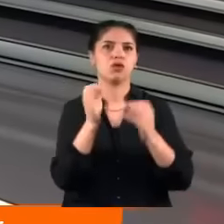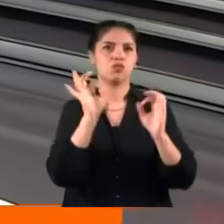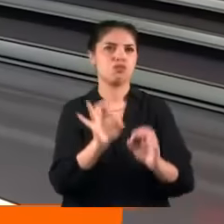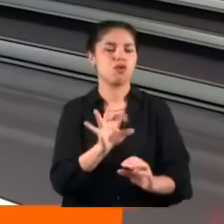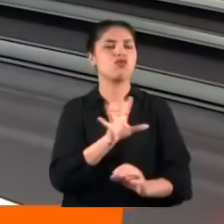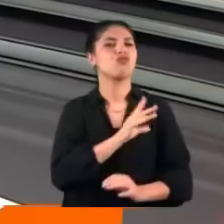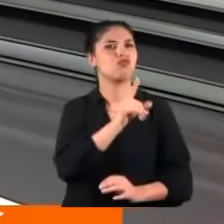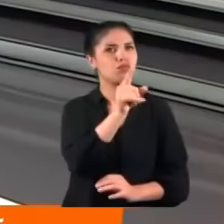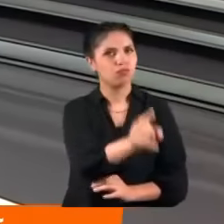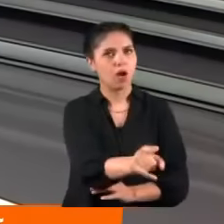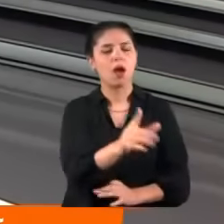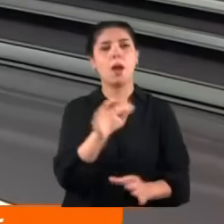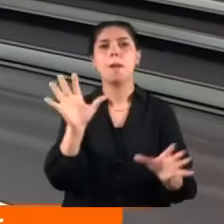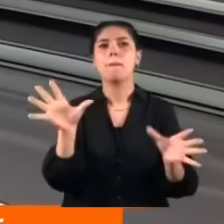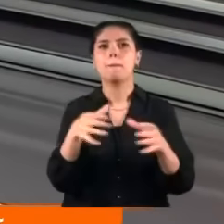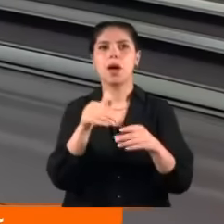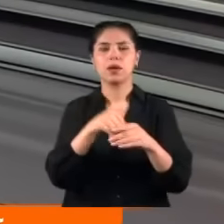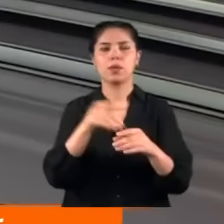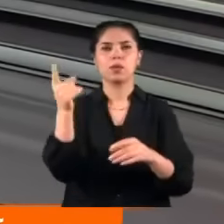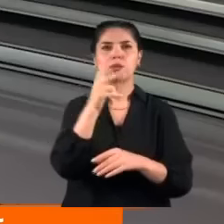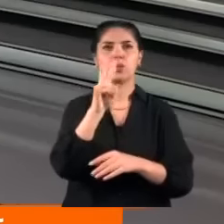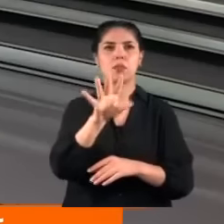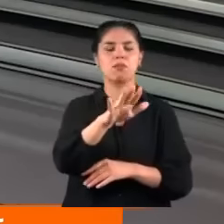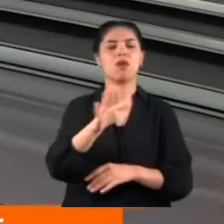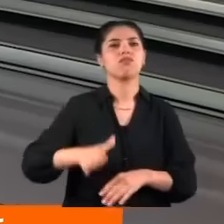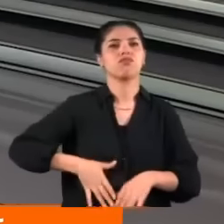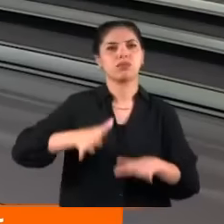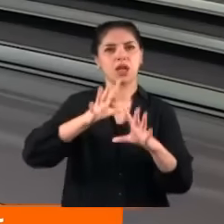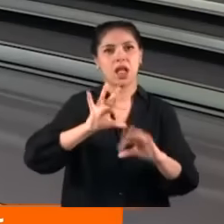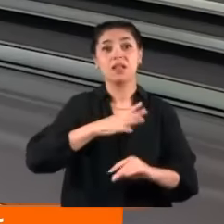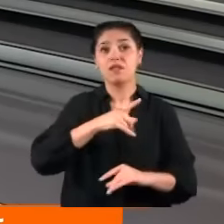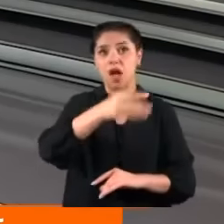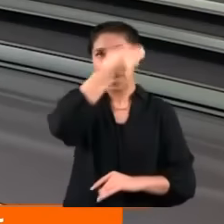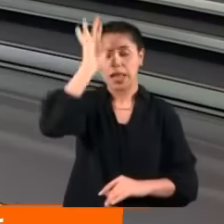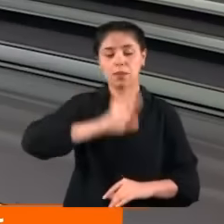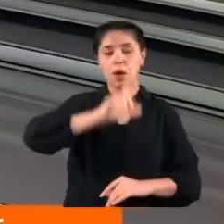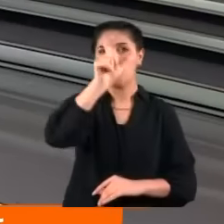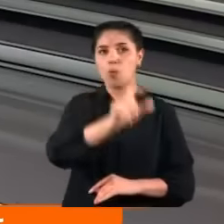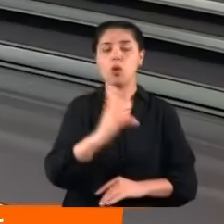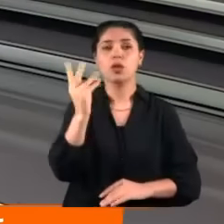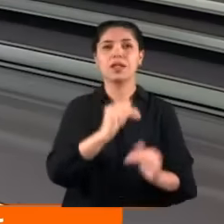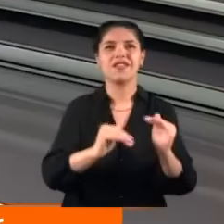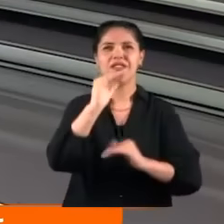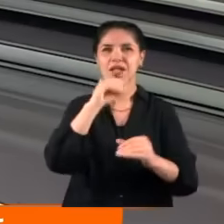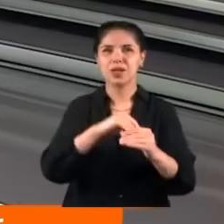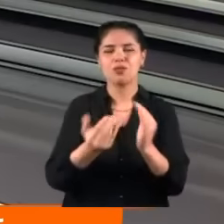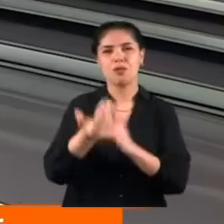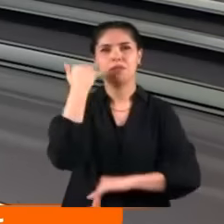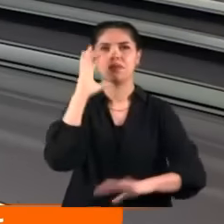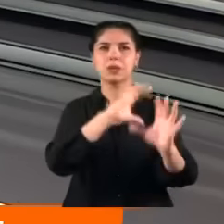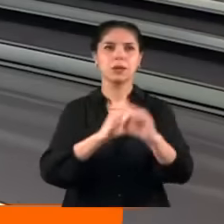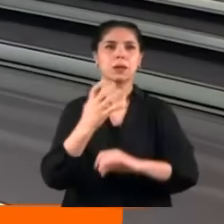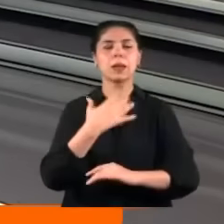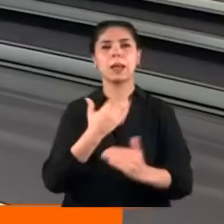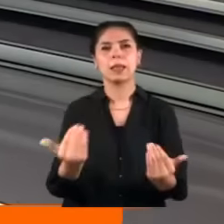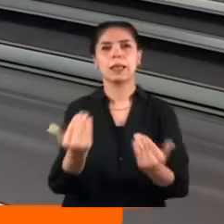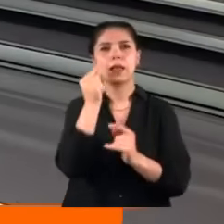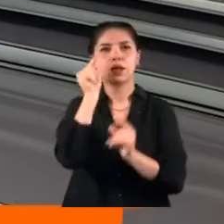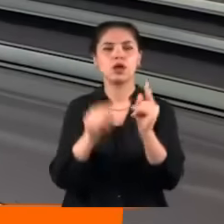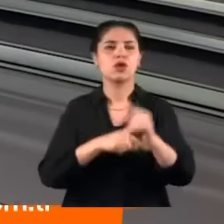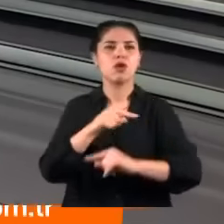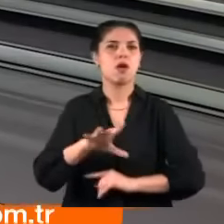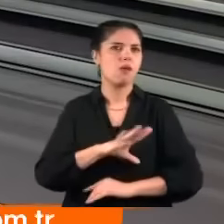başladığı konuşuluyor. Parti meclisinin %25'ini elinde bulunduran İmamoğlu sayıyı artırmak için kapalı kapılar ardında kendine destekçi